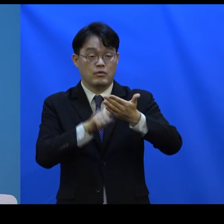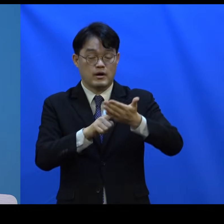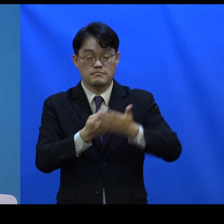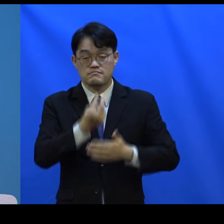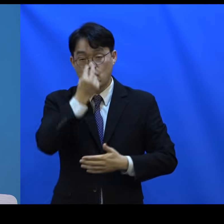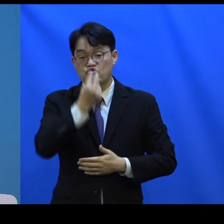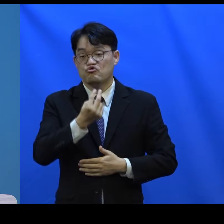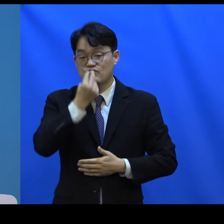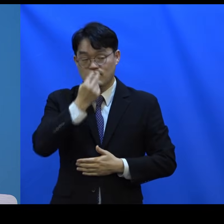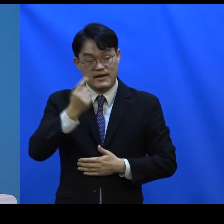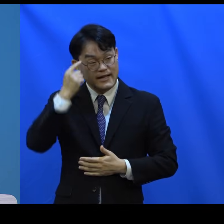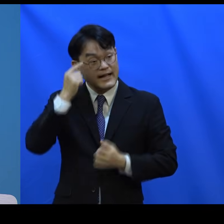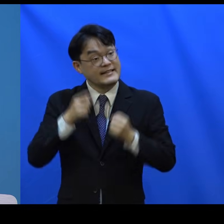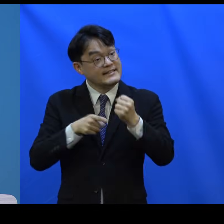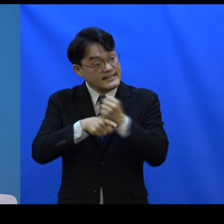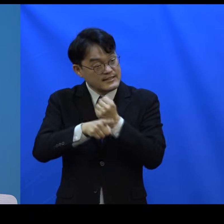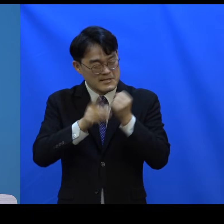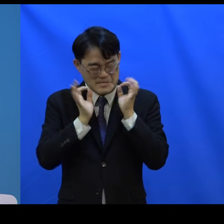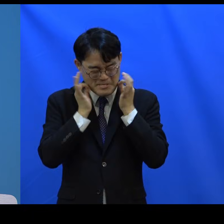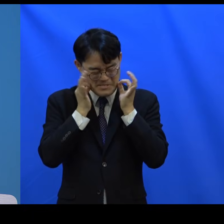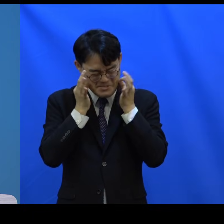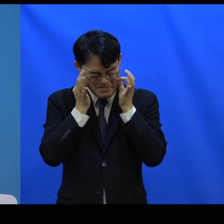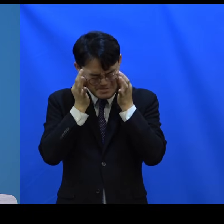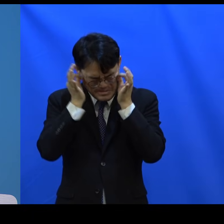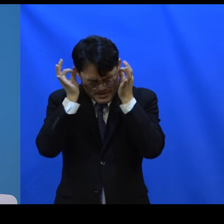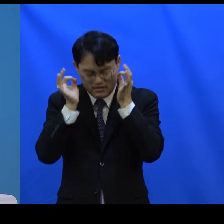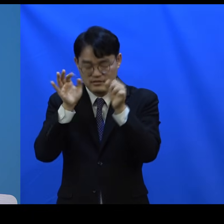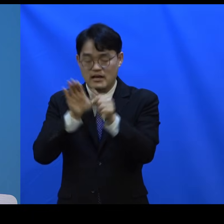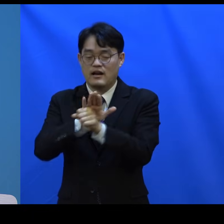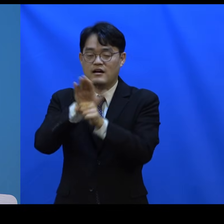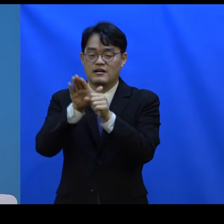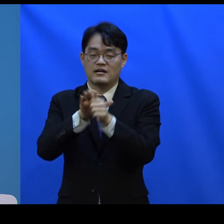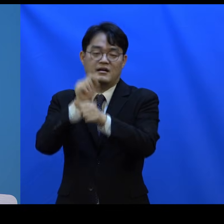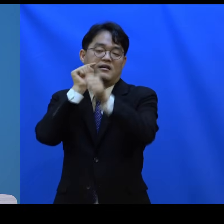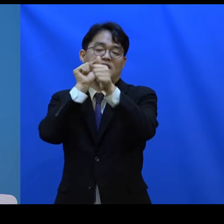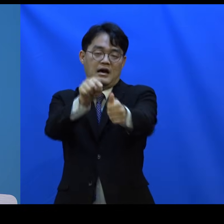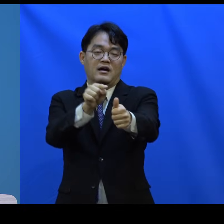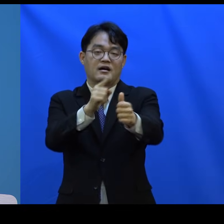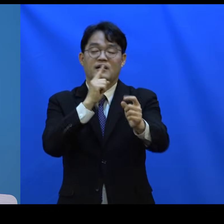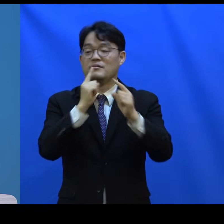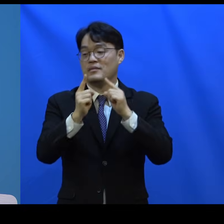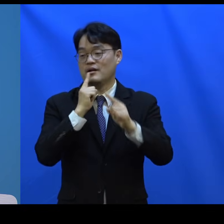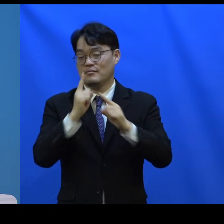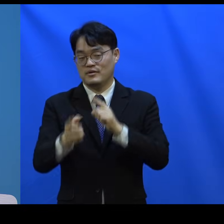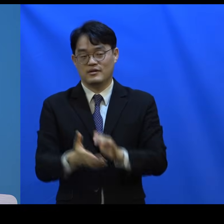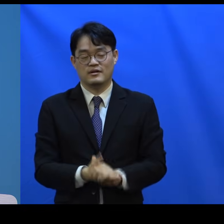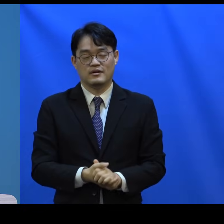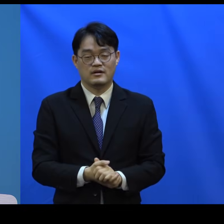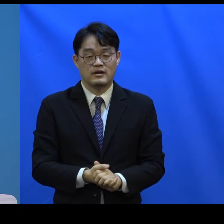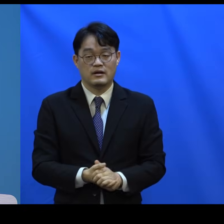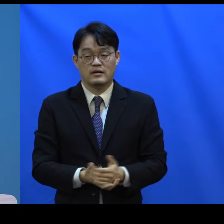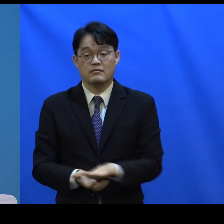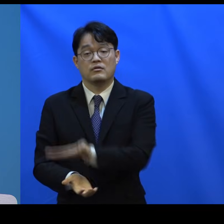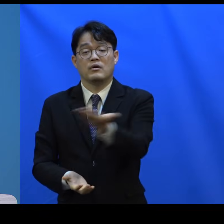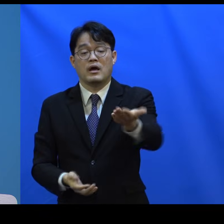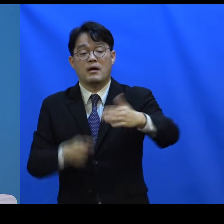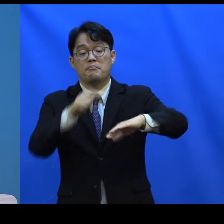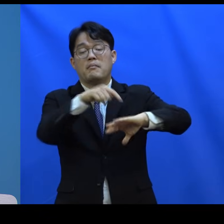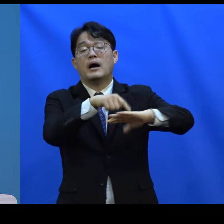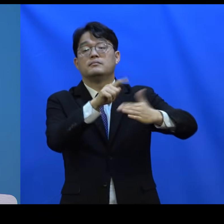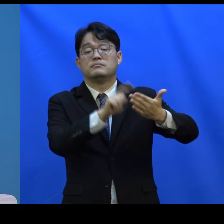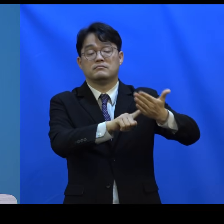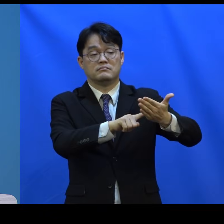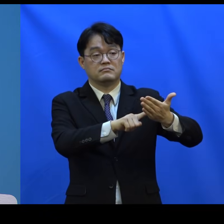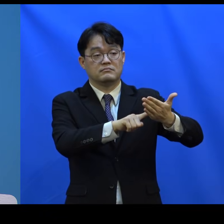여기에 여러분, 하나님을 그냥 사랑하라고 이게 표현하지 않았어요. 엄청난 얘기예요. 너 마음을 다하고